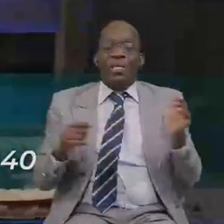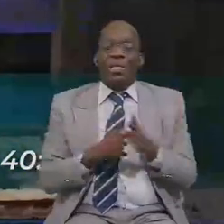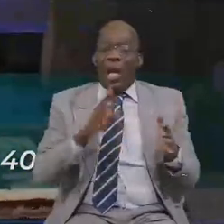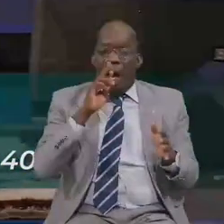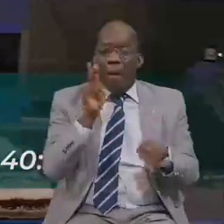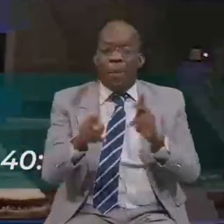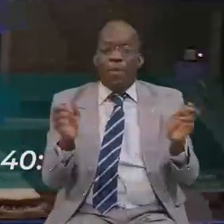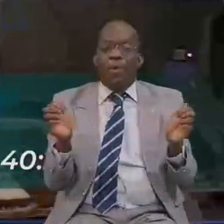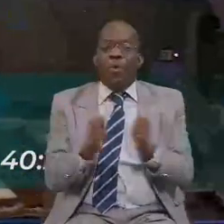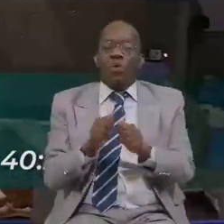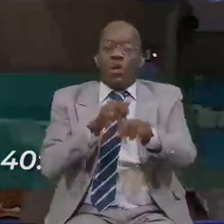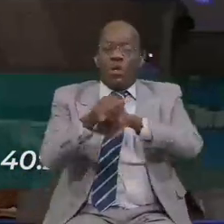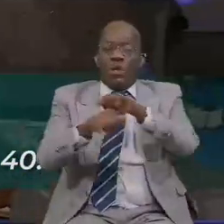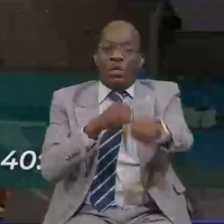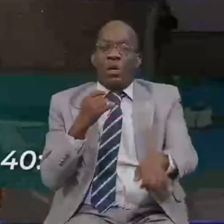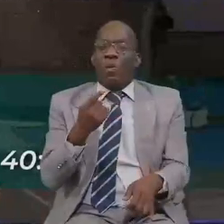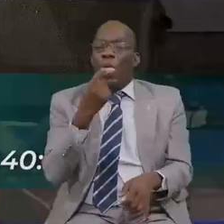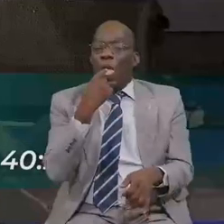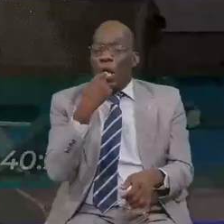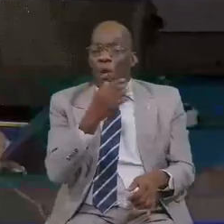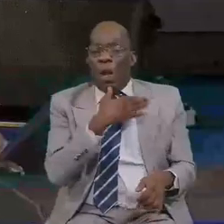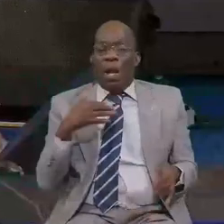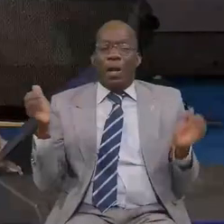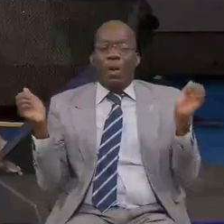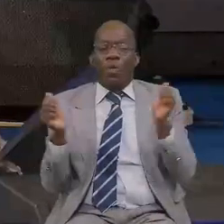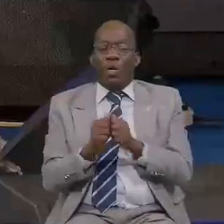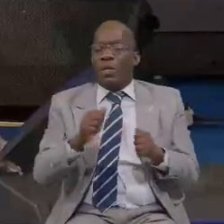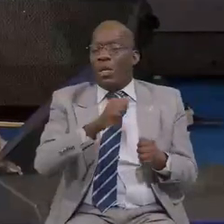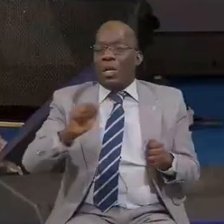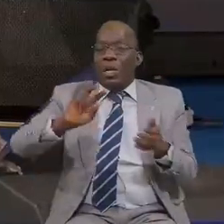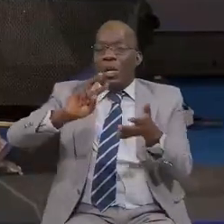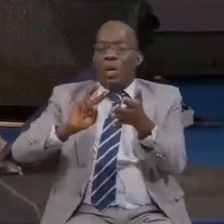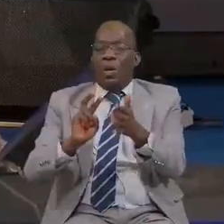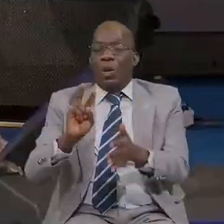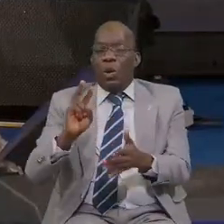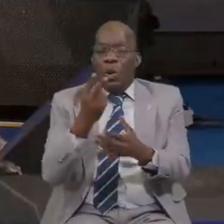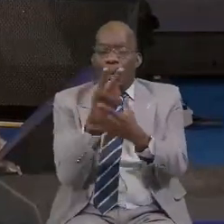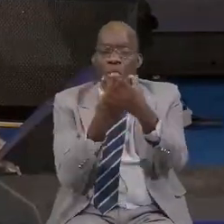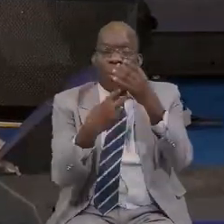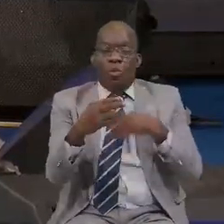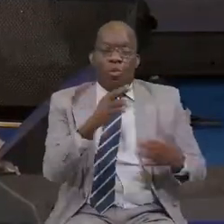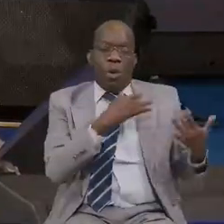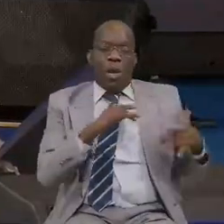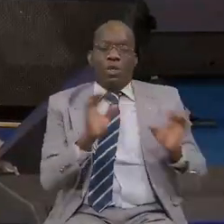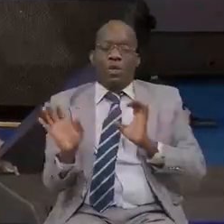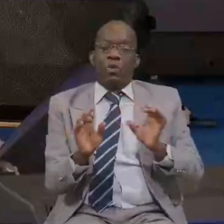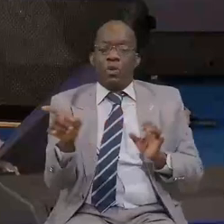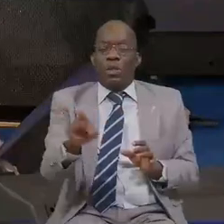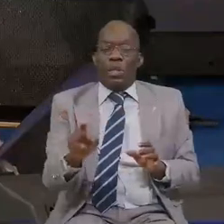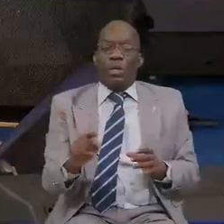qui ont des langues flatteuses. Double cœur. Verset